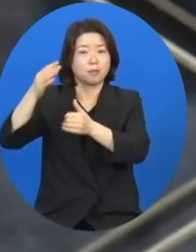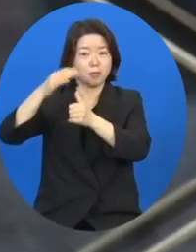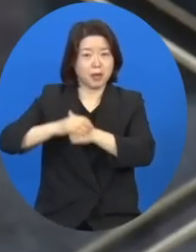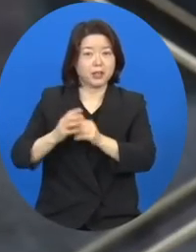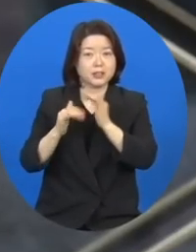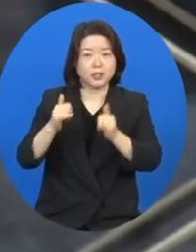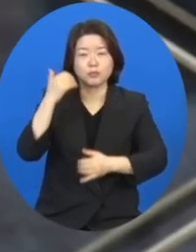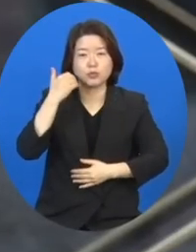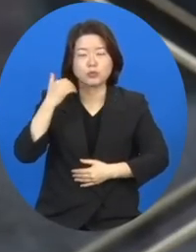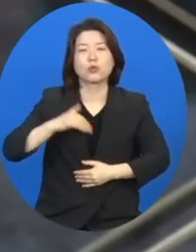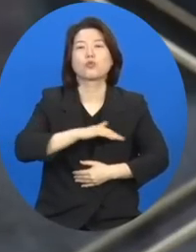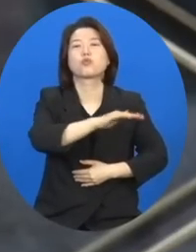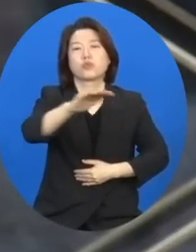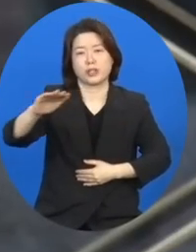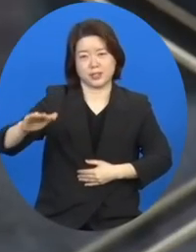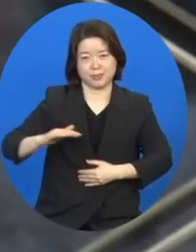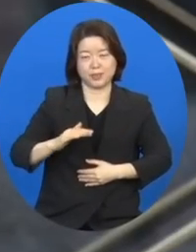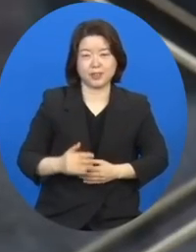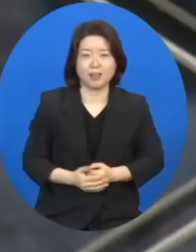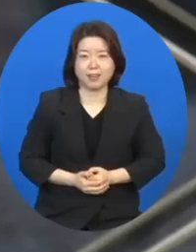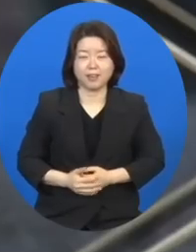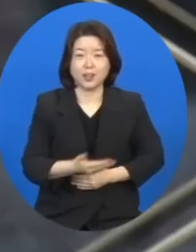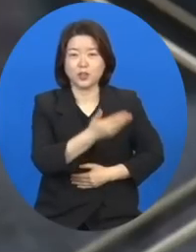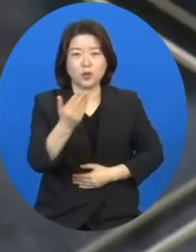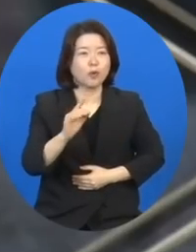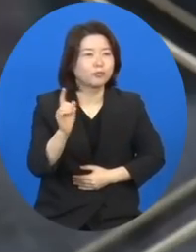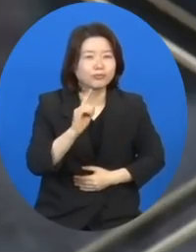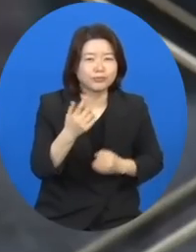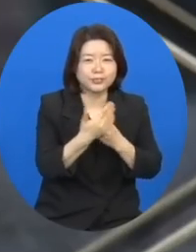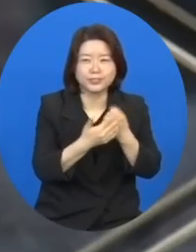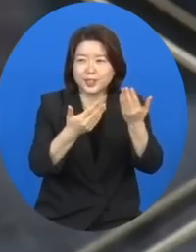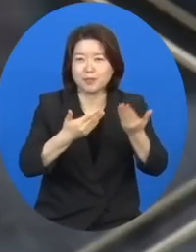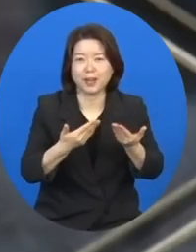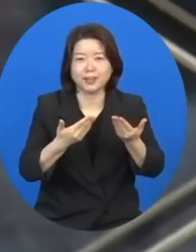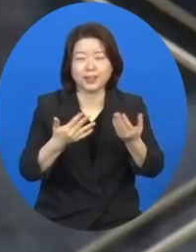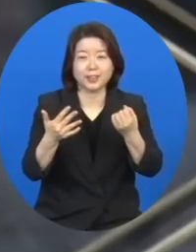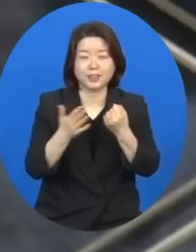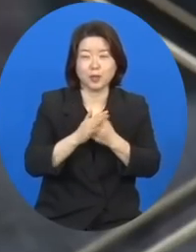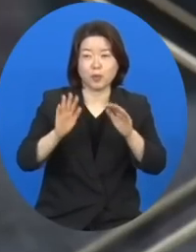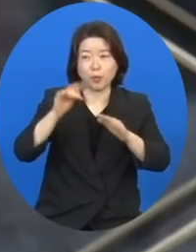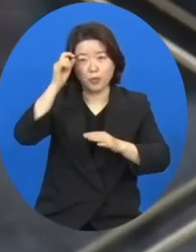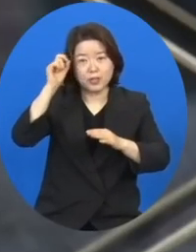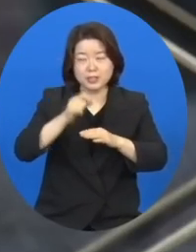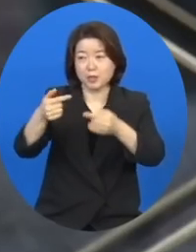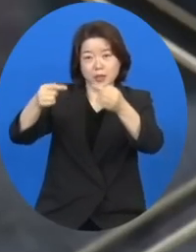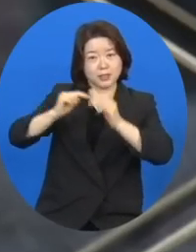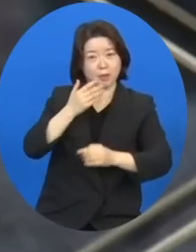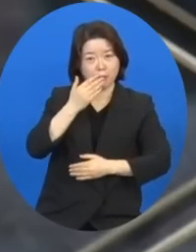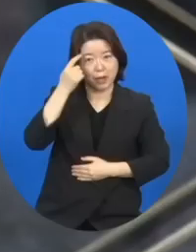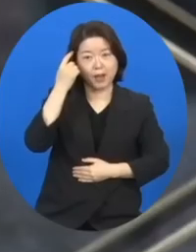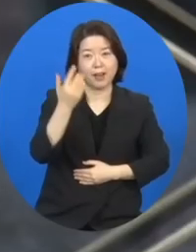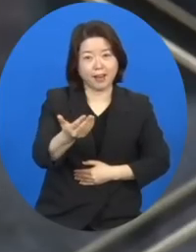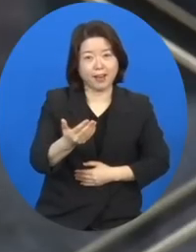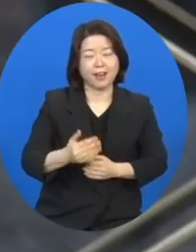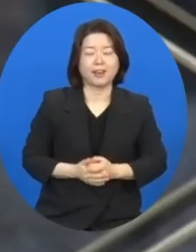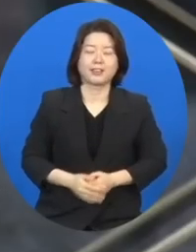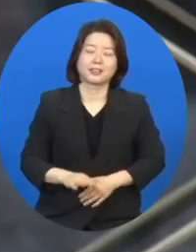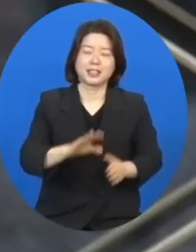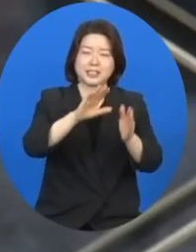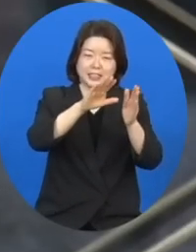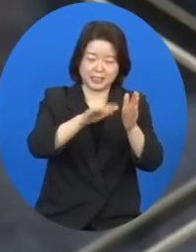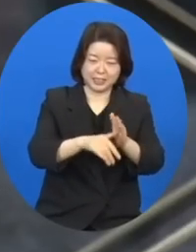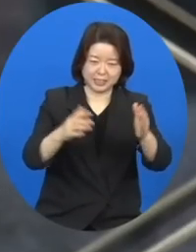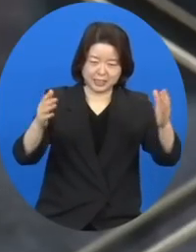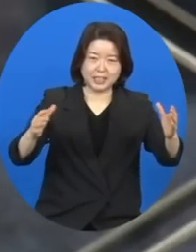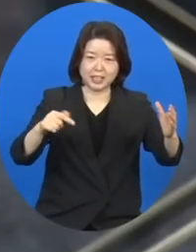거예요. 여러분은 무슨 은혜를 받으셨길래 이 새벽에 나오셨습니까? 여러분 지금 이 시대가 정말